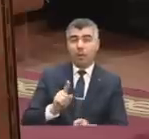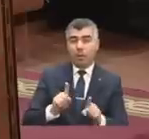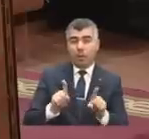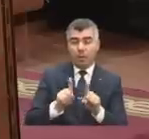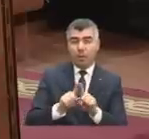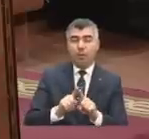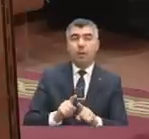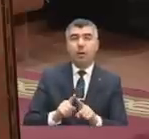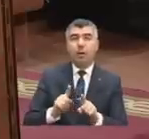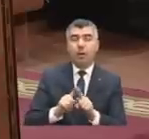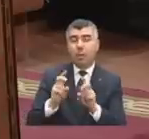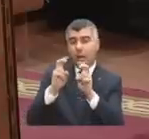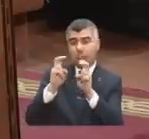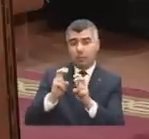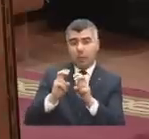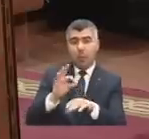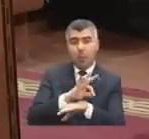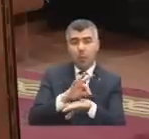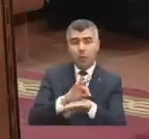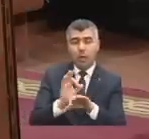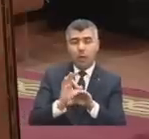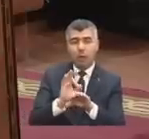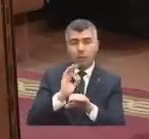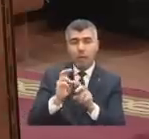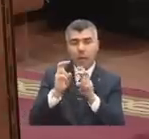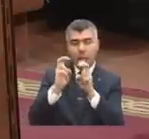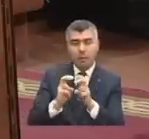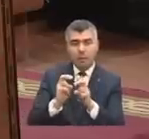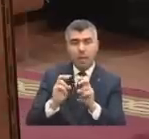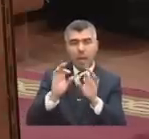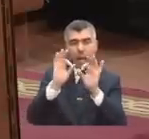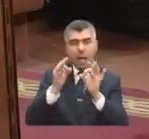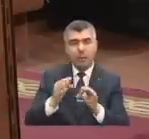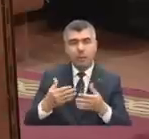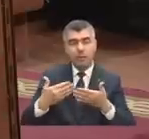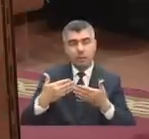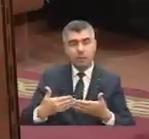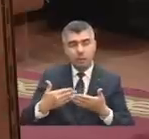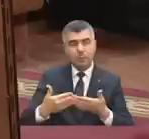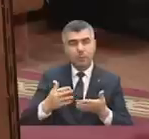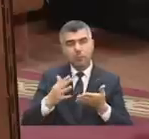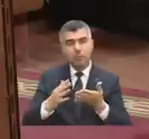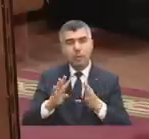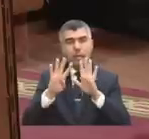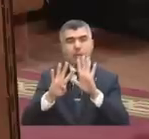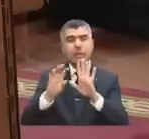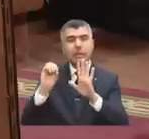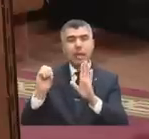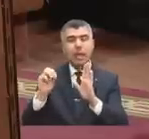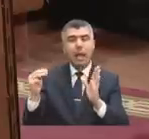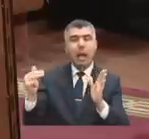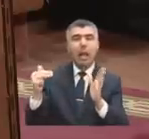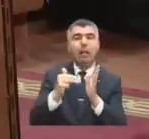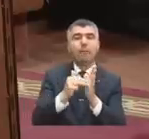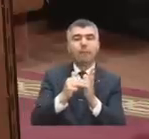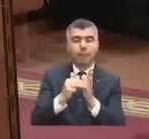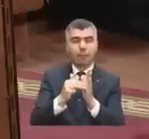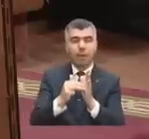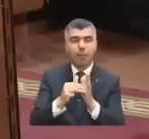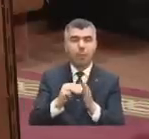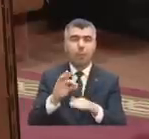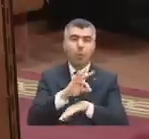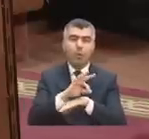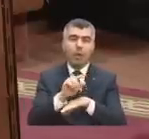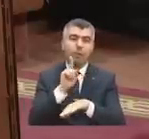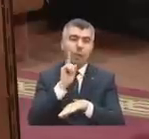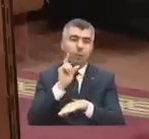يتعلق بقله الموارد البشريه والتي يبلغ حد عدد الف موظفه وموظف